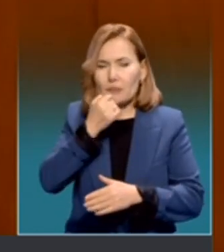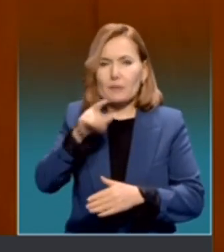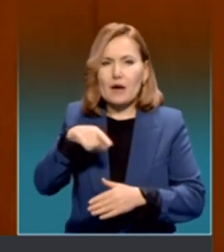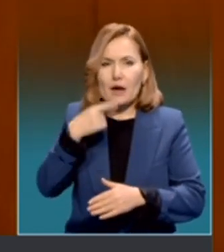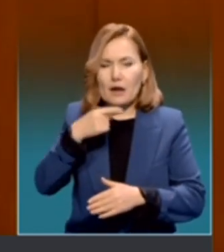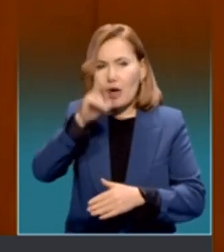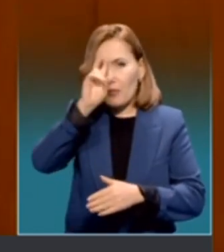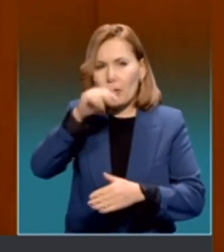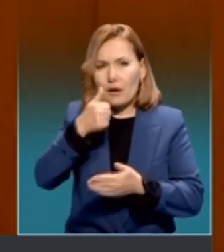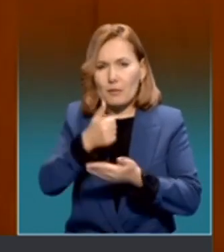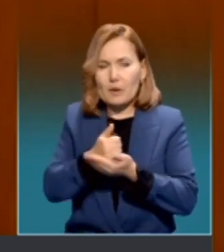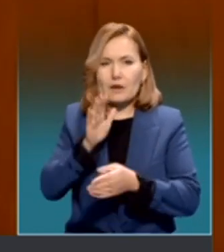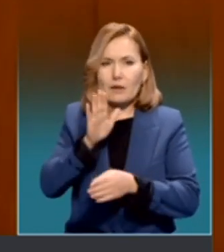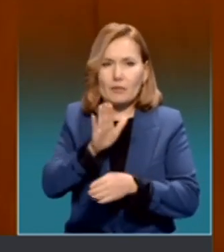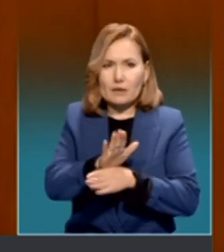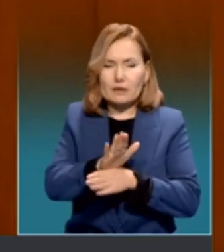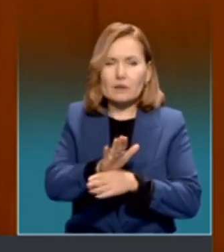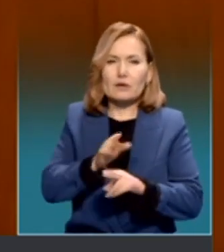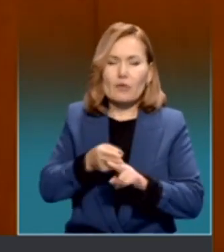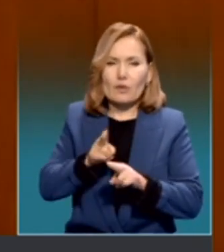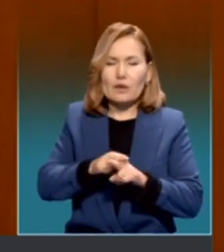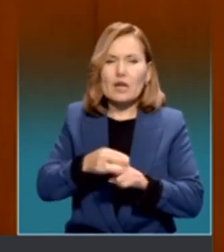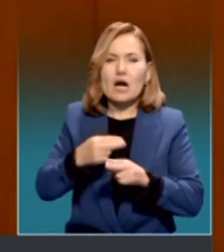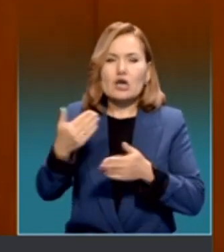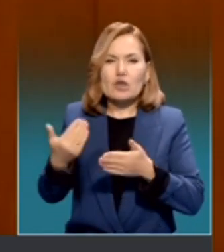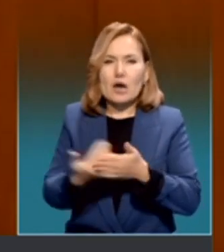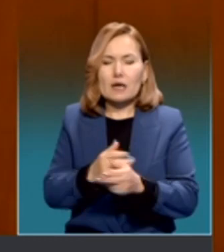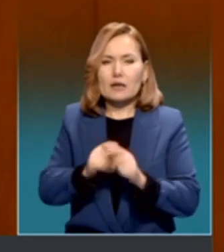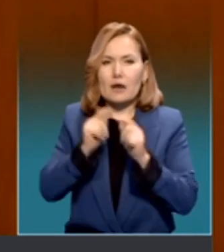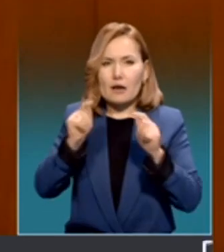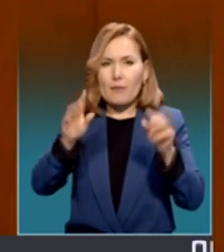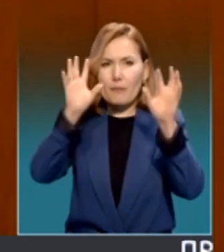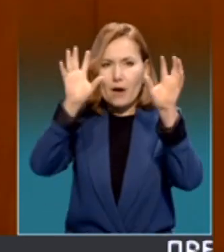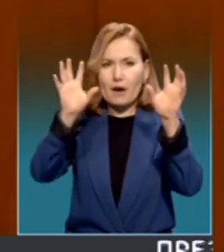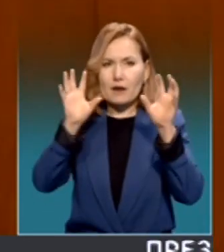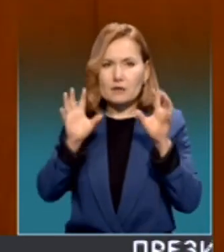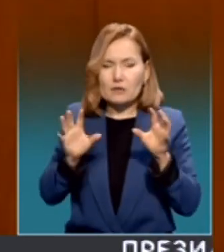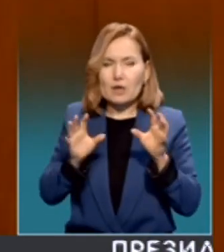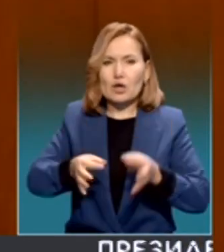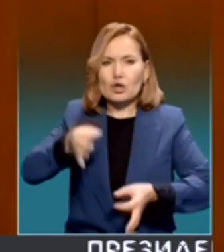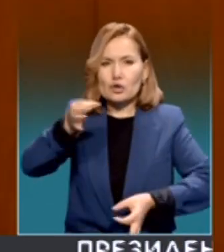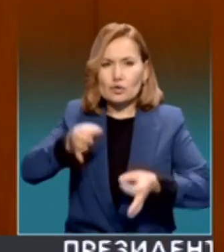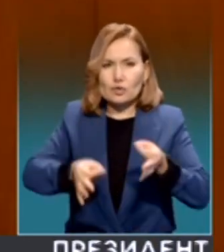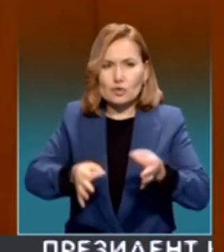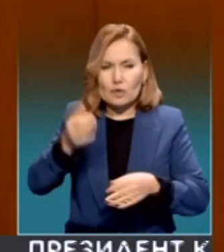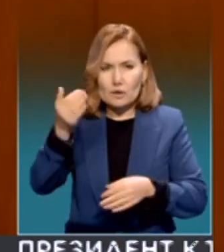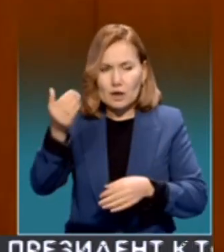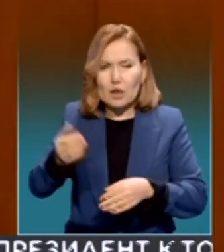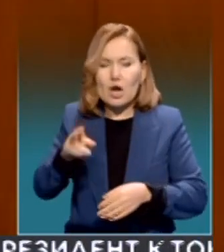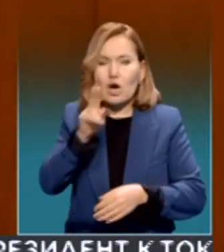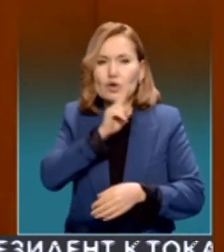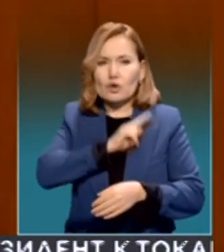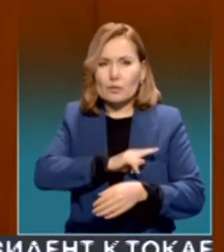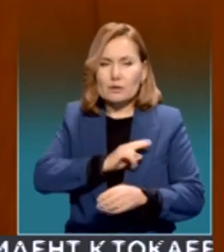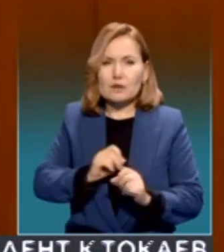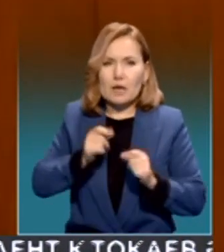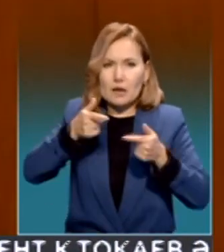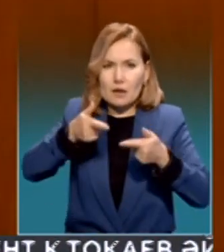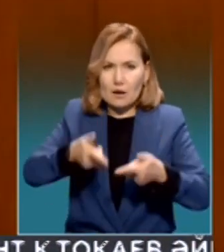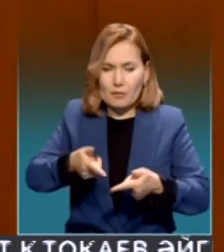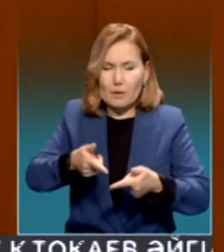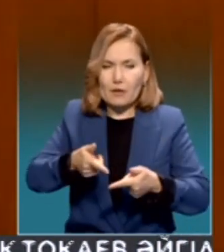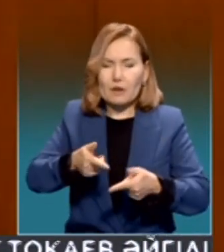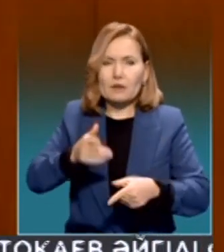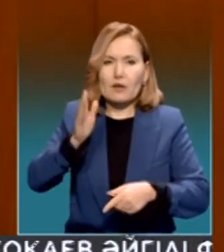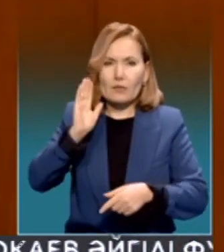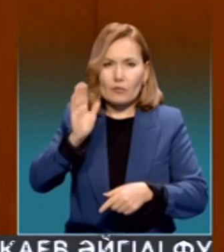Мемлекет басшысының бастамасымен жаңадан құрылған конституциялық сот лауазымын өзімнің